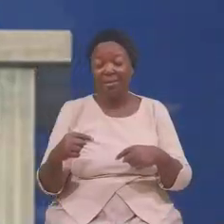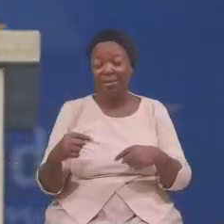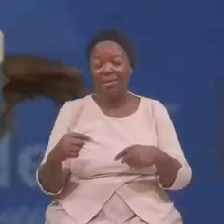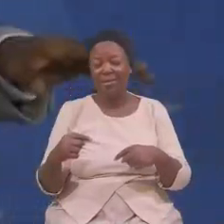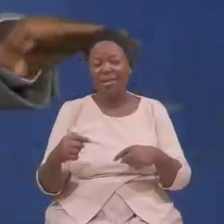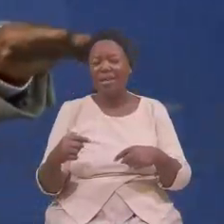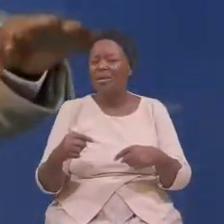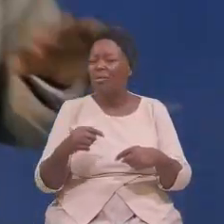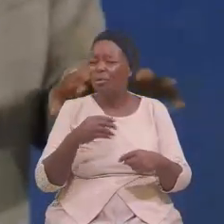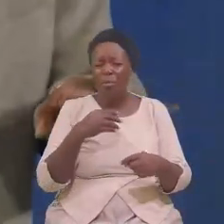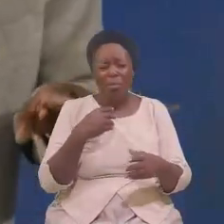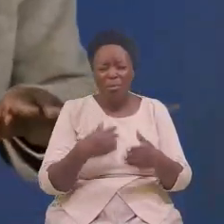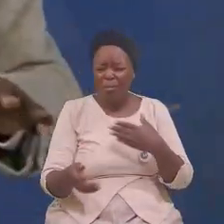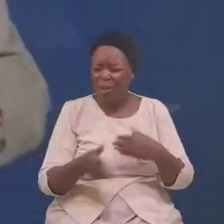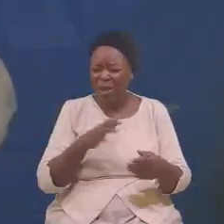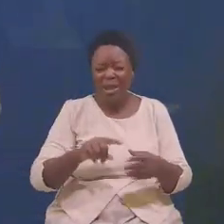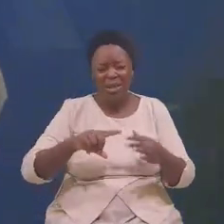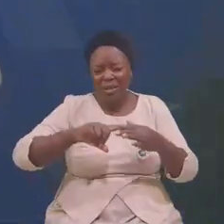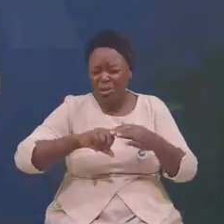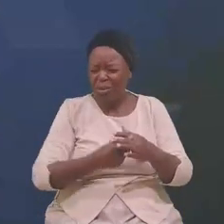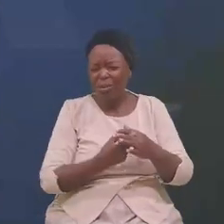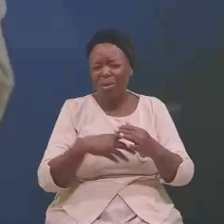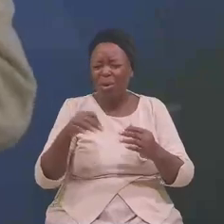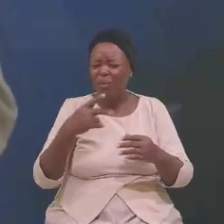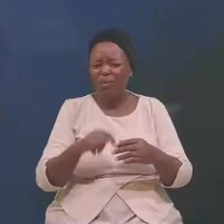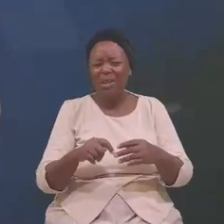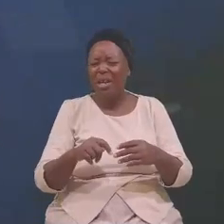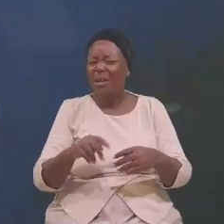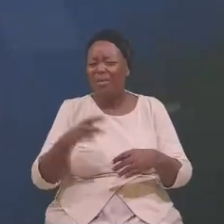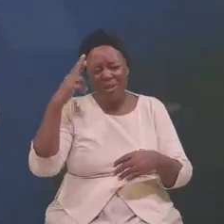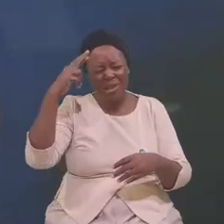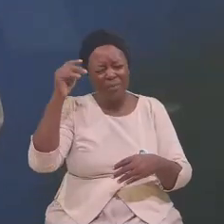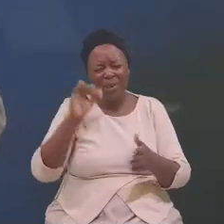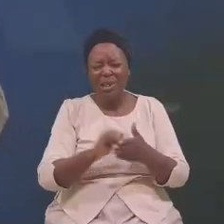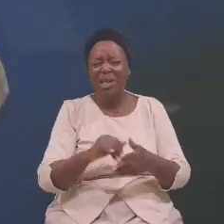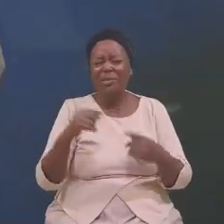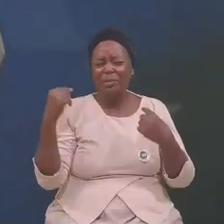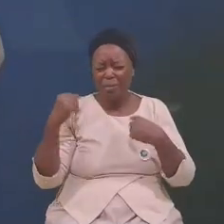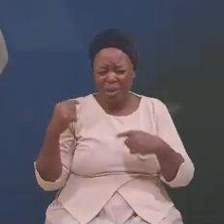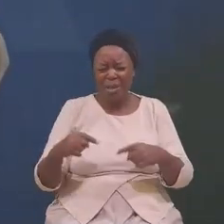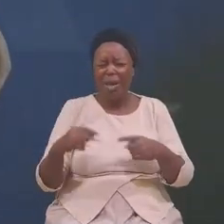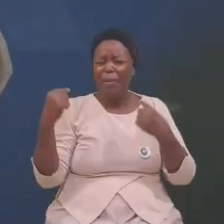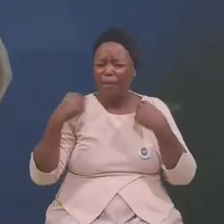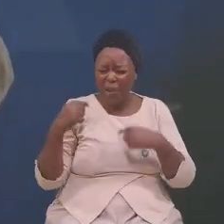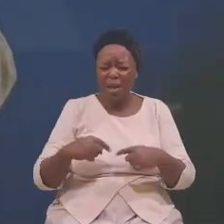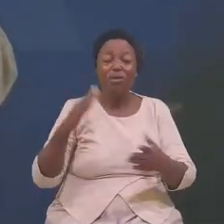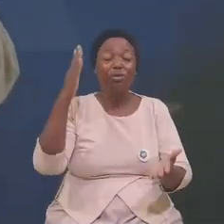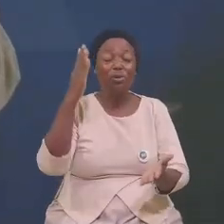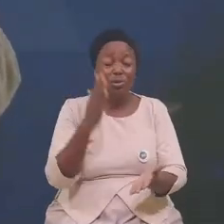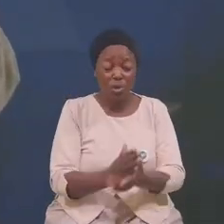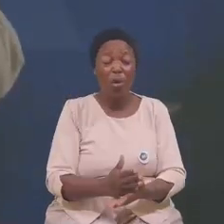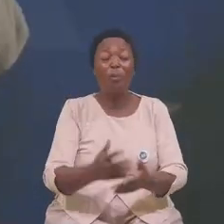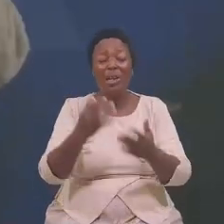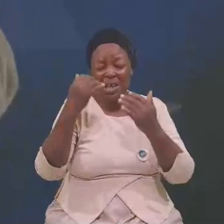Quelle que soit la source ou la cause de la douleur, douleur, arrête-toi